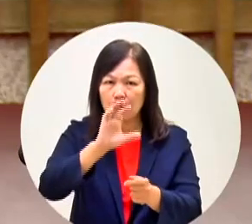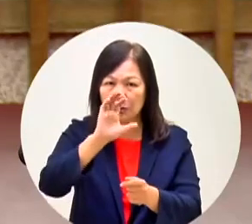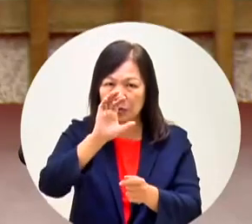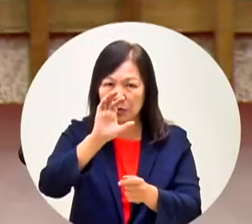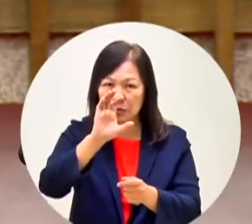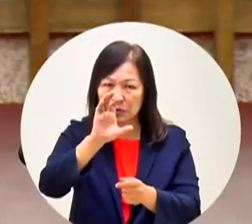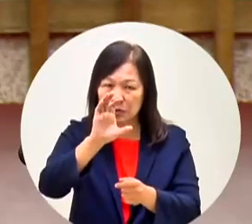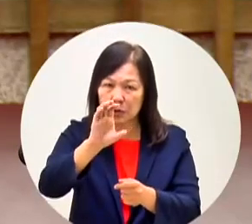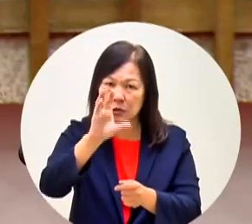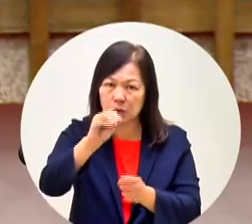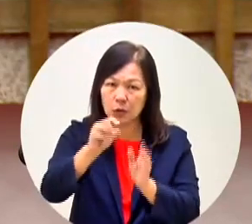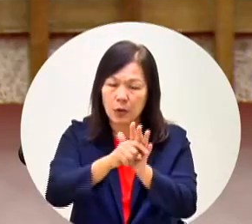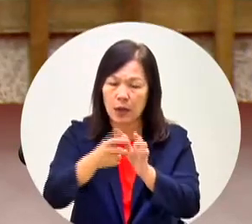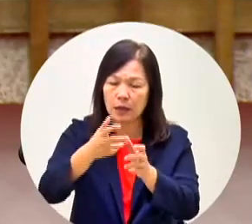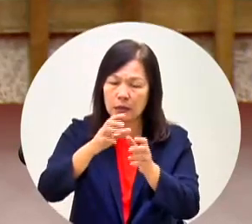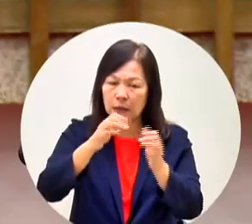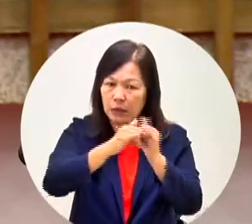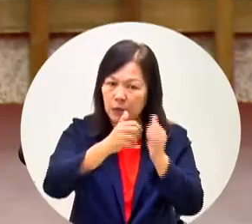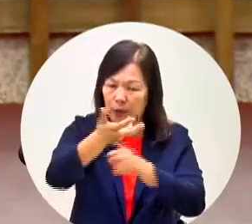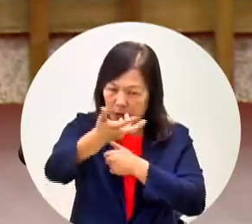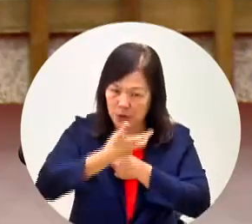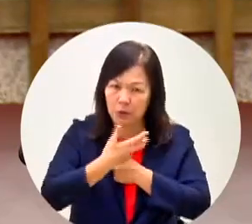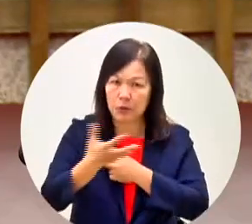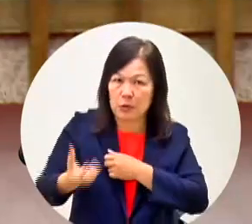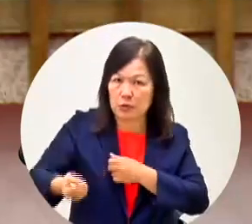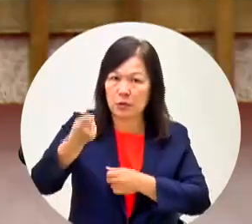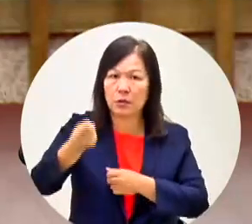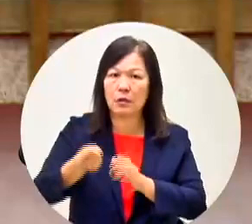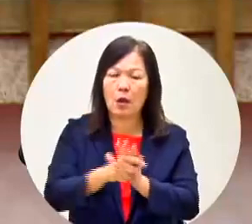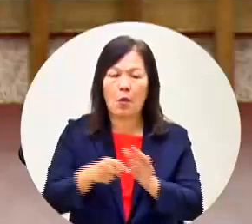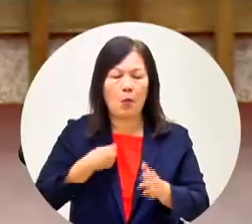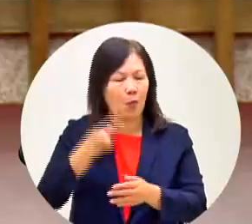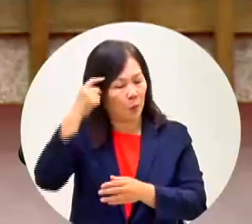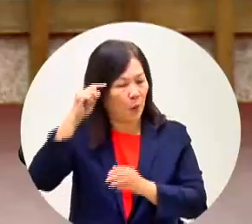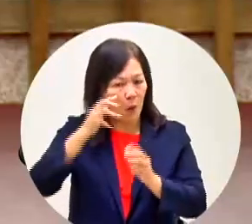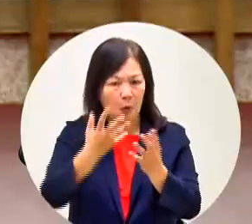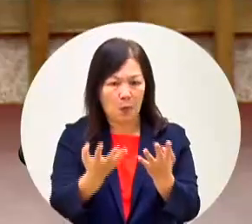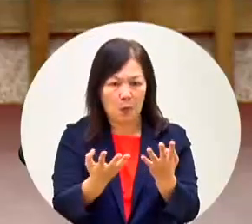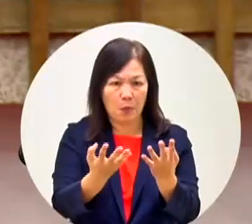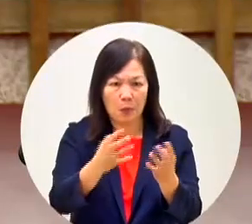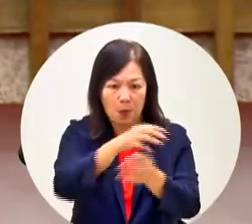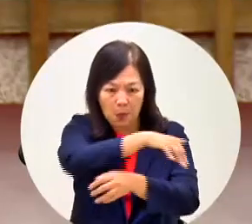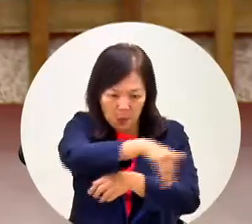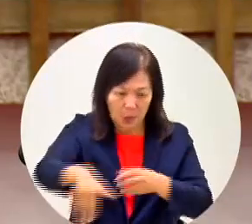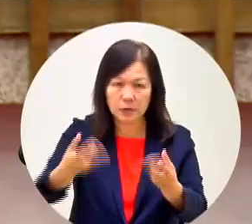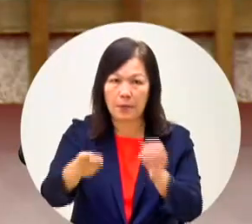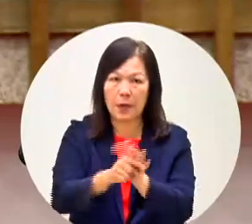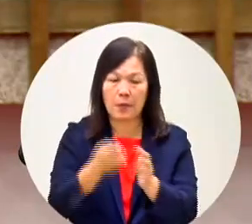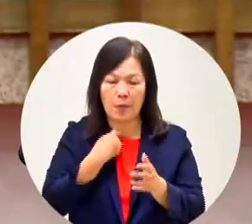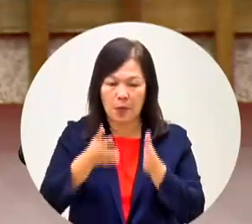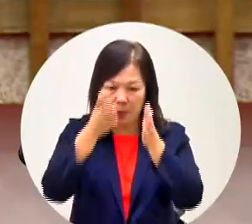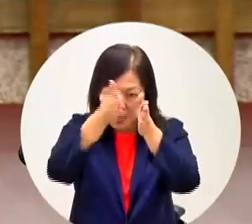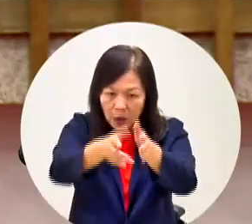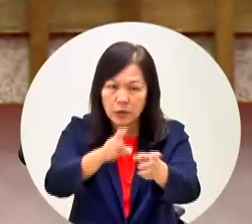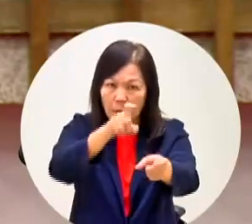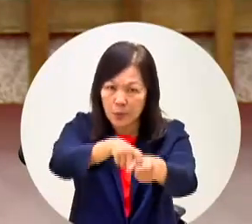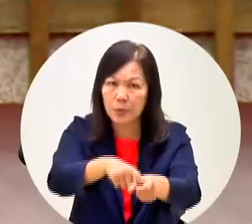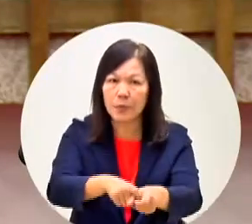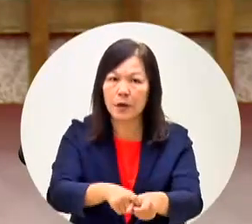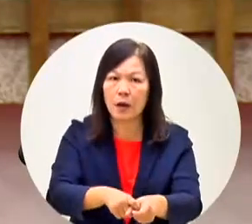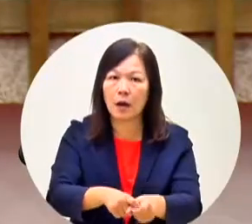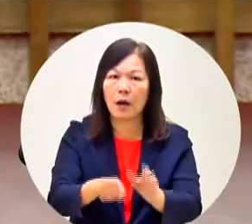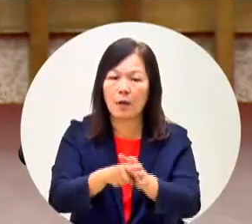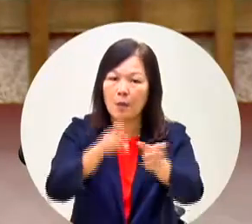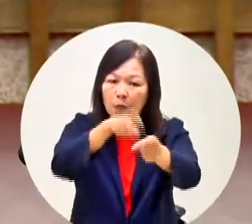我没有围墙，我勇敢直前，我们朝向目标。目标在哪里？目标市长也提